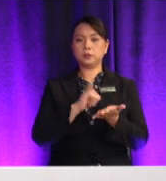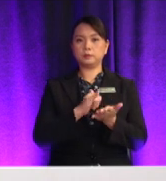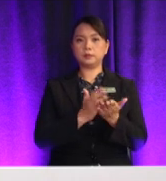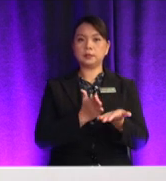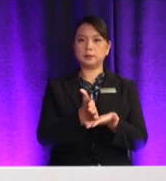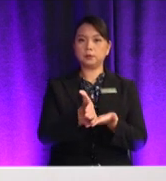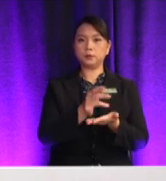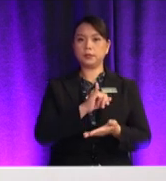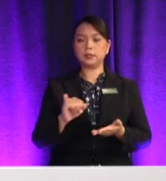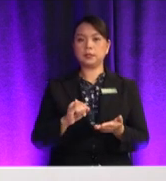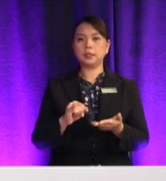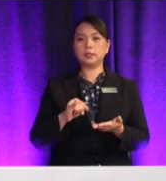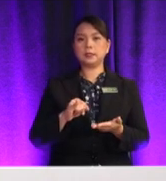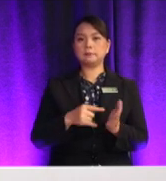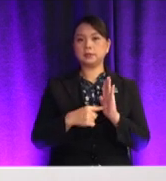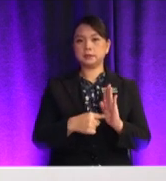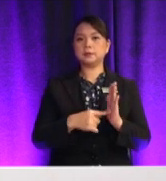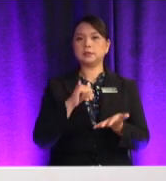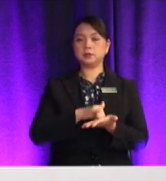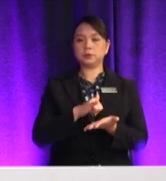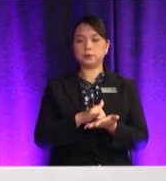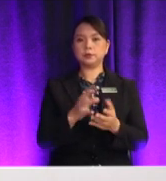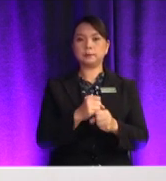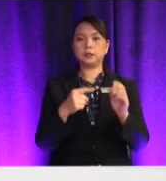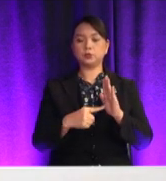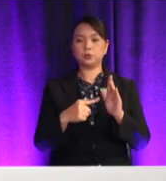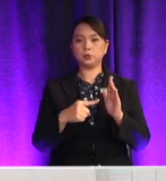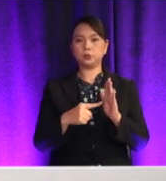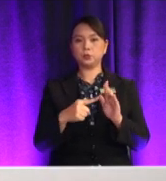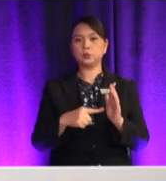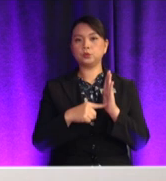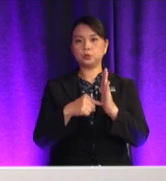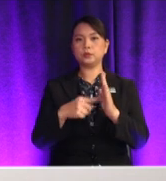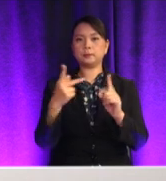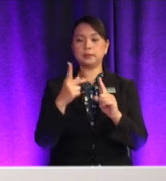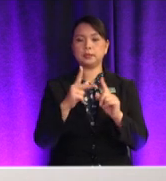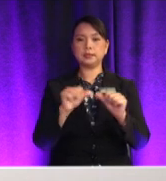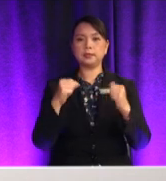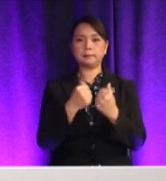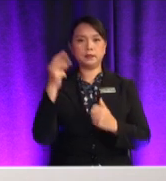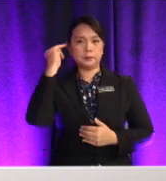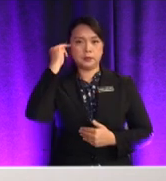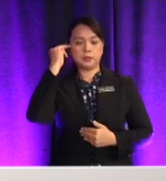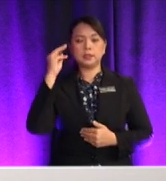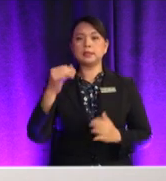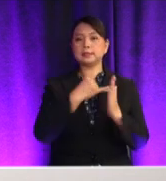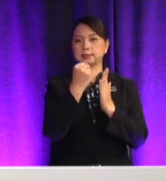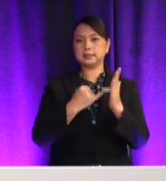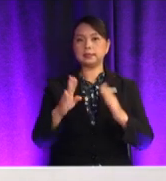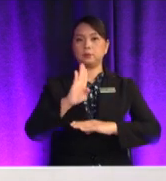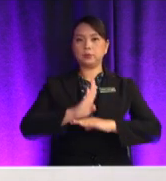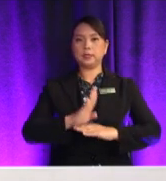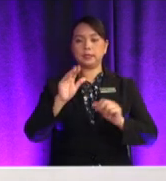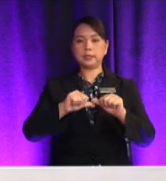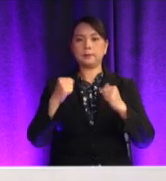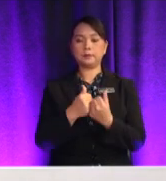tersebut, saya dapat memperkenalkan menunjukkan kepada kaum lain keunikan kesenian dan kebudayaan kaum Cina. Harapan